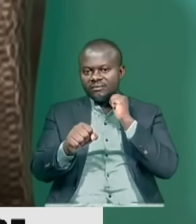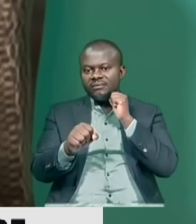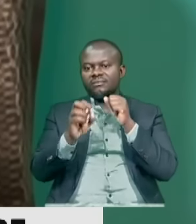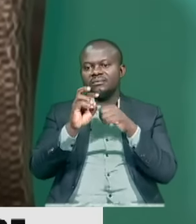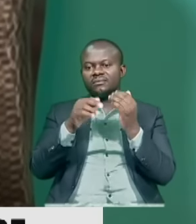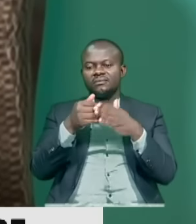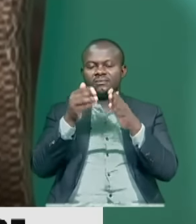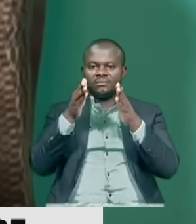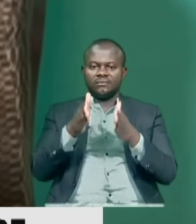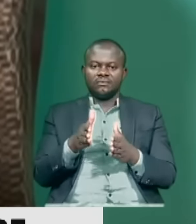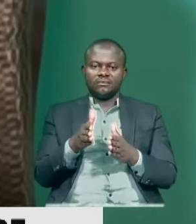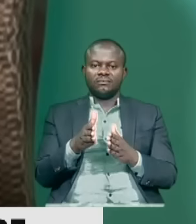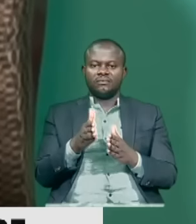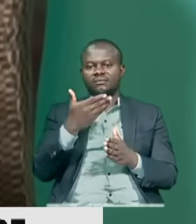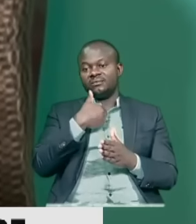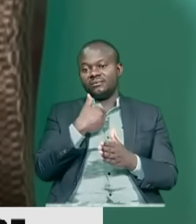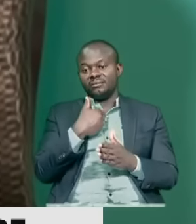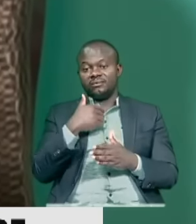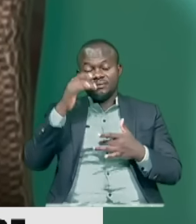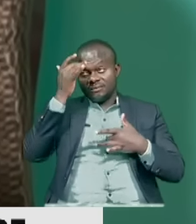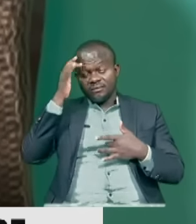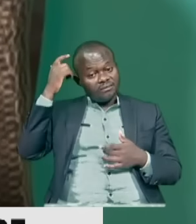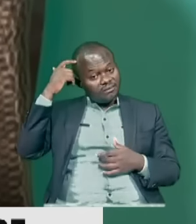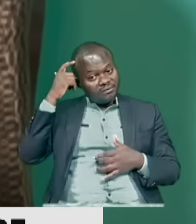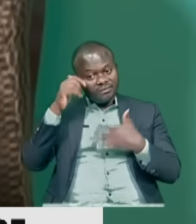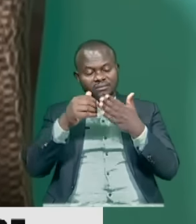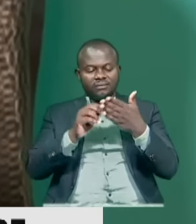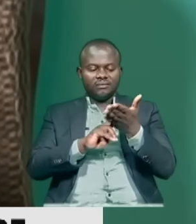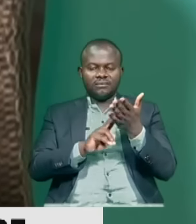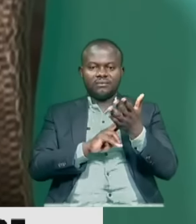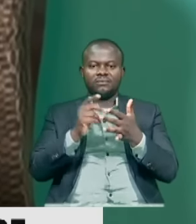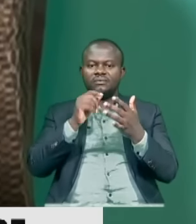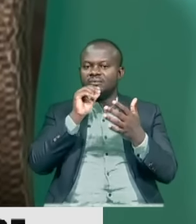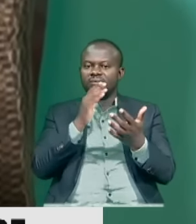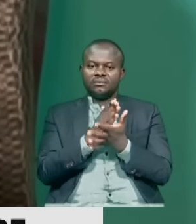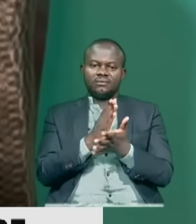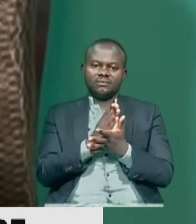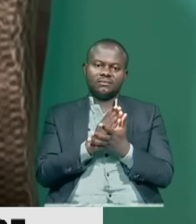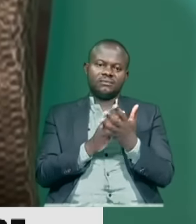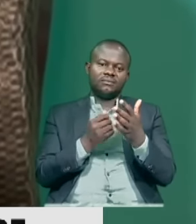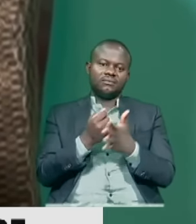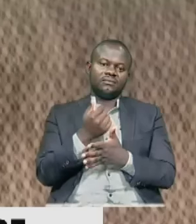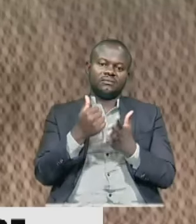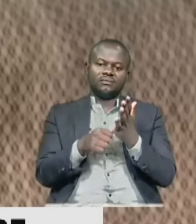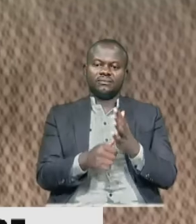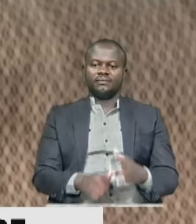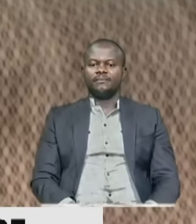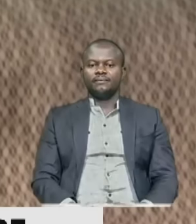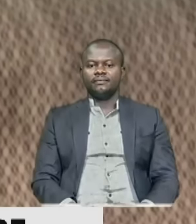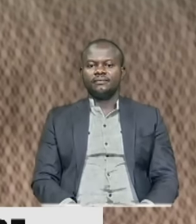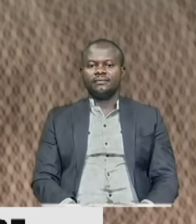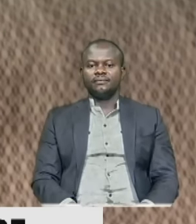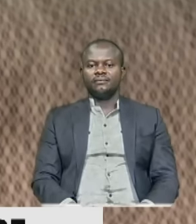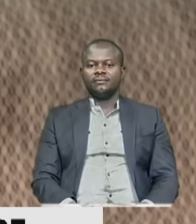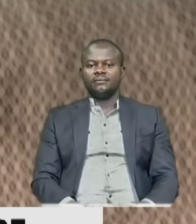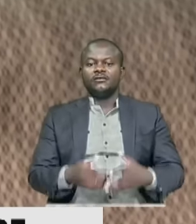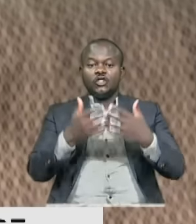n'umuntu ufite nk'urwego bwo mu mutwe akaba yabikoresha ibidakwiye bigatuma yamugwa nabi. Urangije